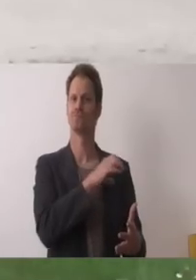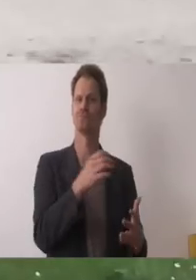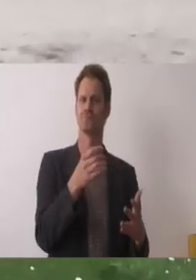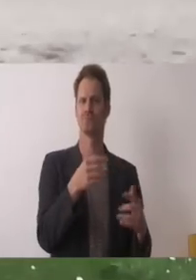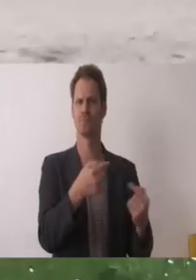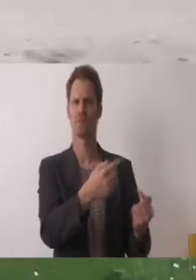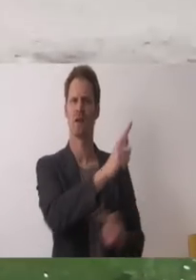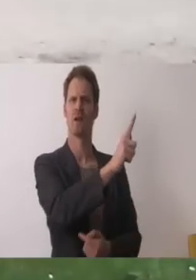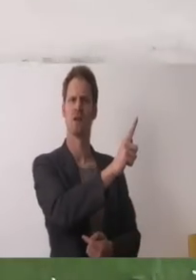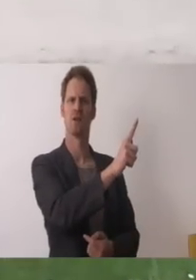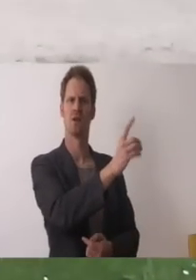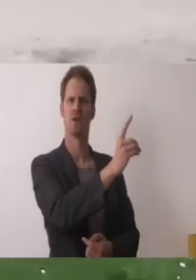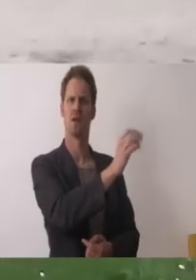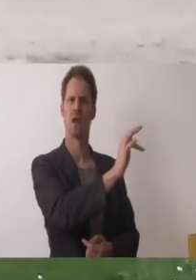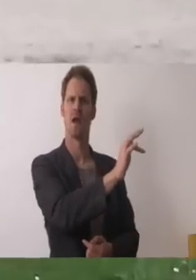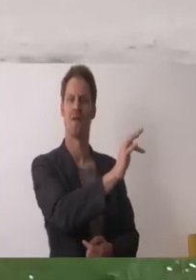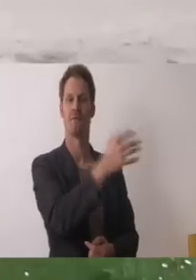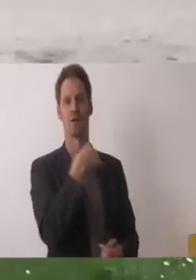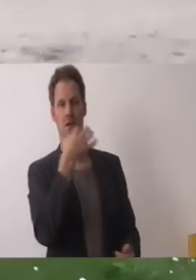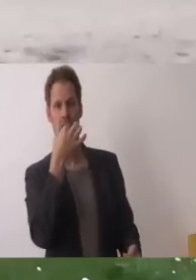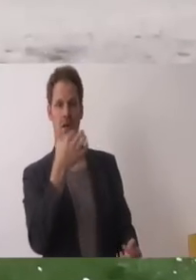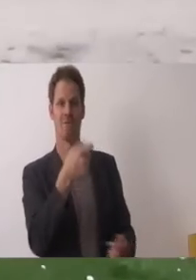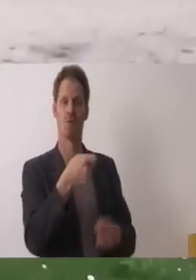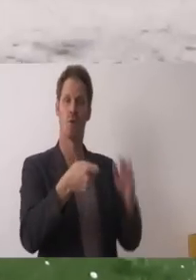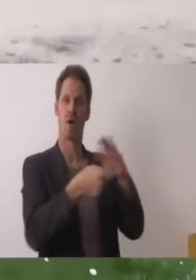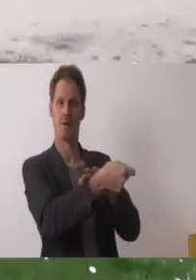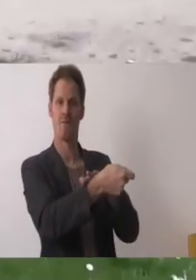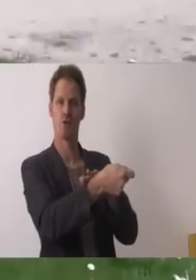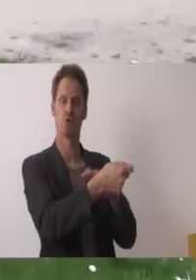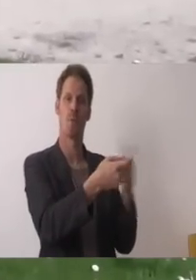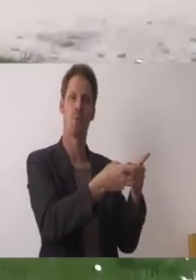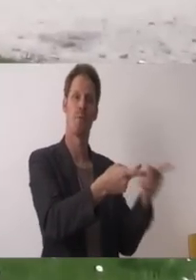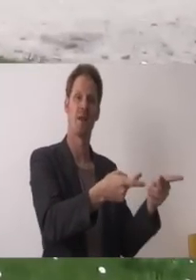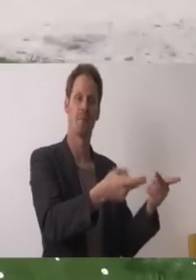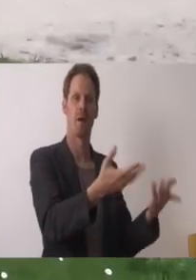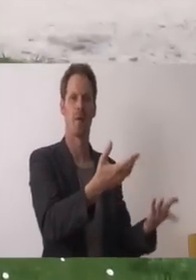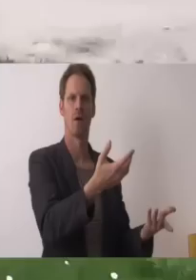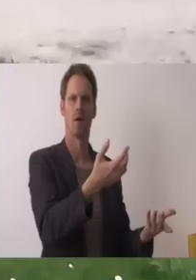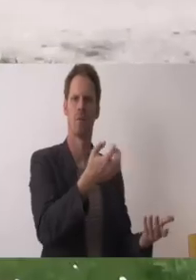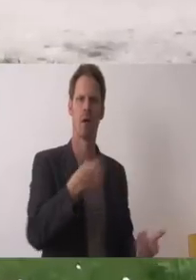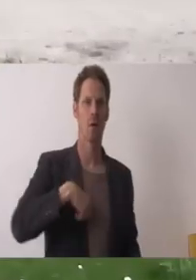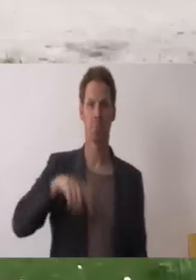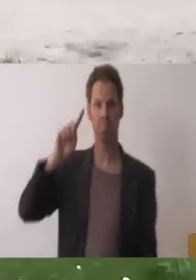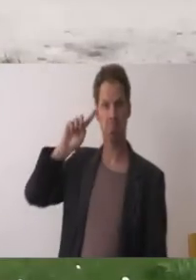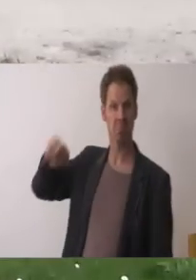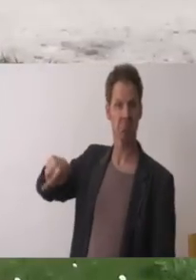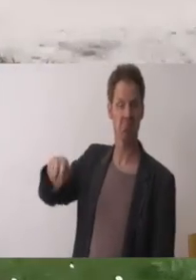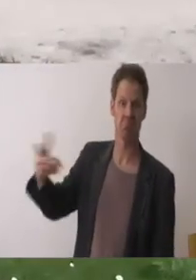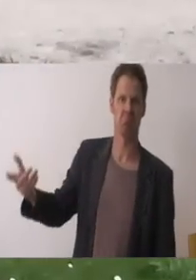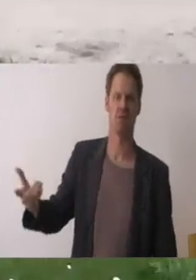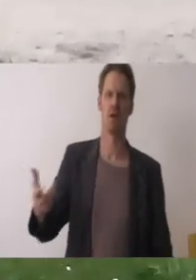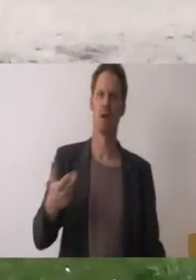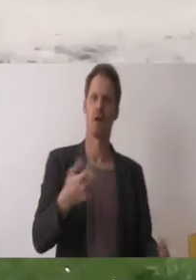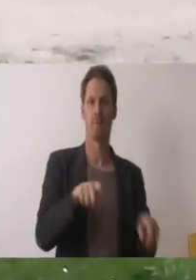Alors on a essayé d'aller chez GDF pour leur dire qu'il faut arrêter les subventions publiques aux énergies fossiles. Ben ils nous ont